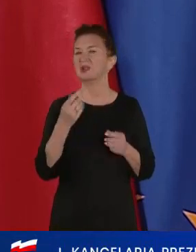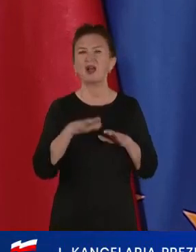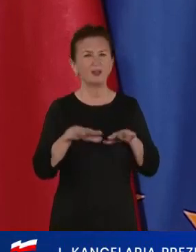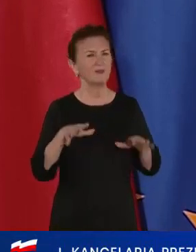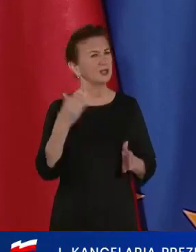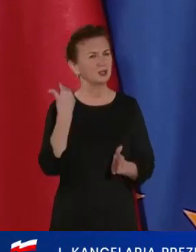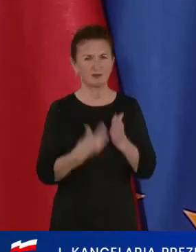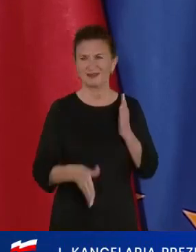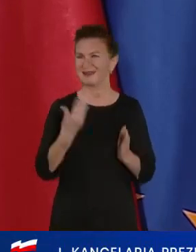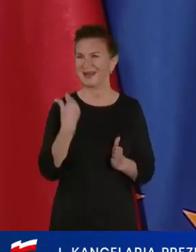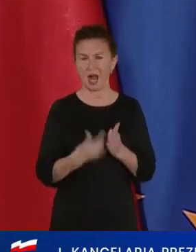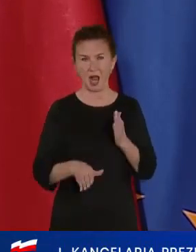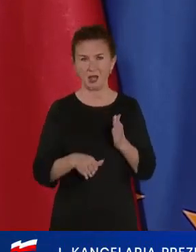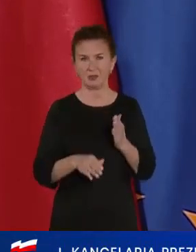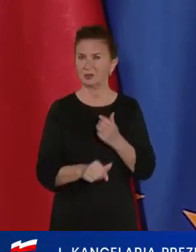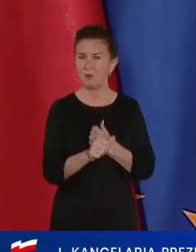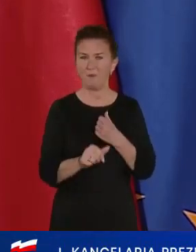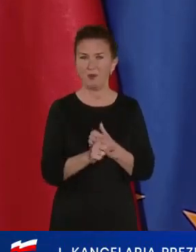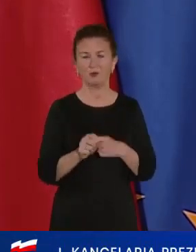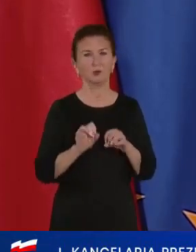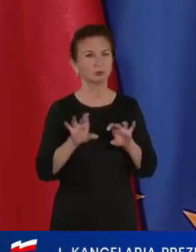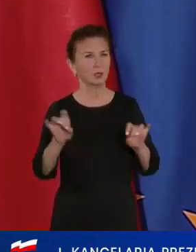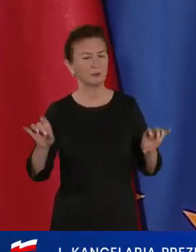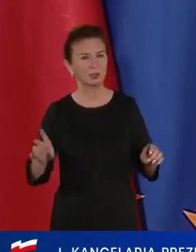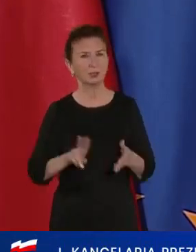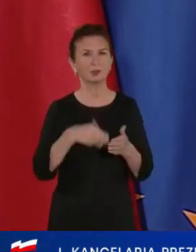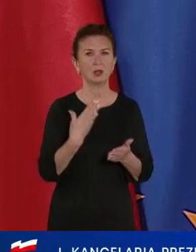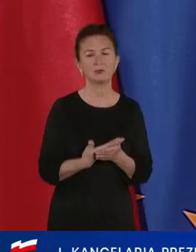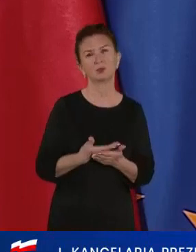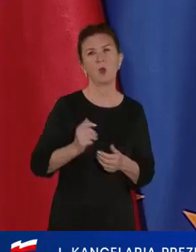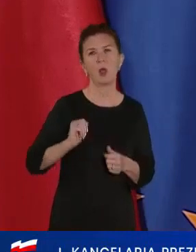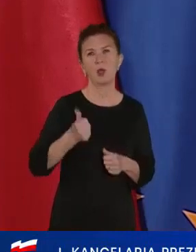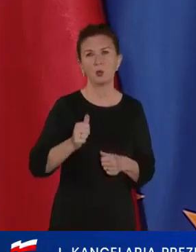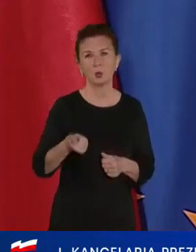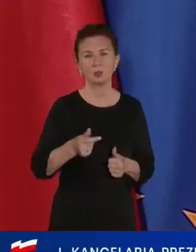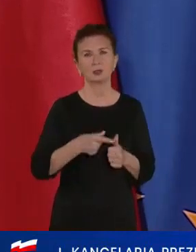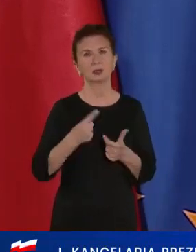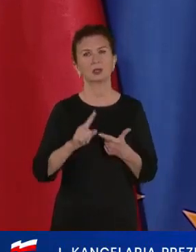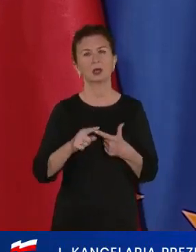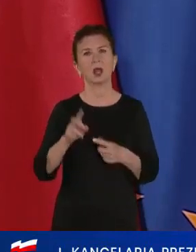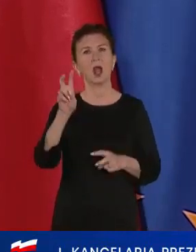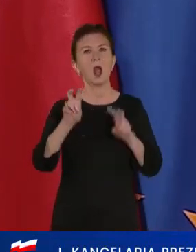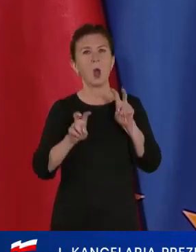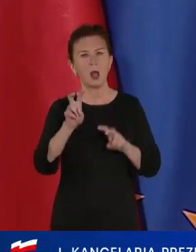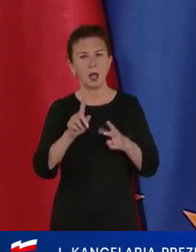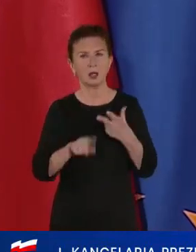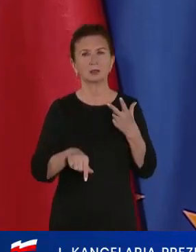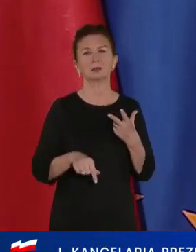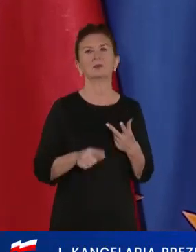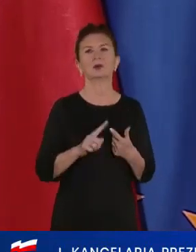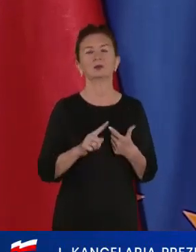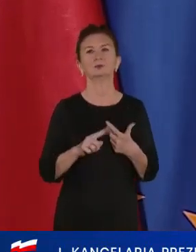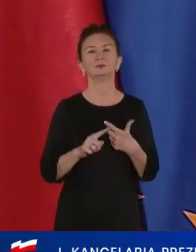dotknięte skutkami epidemii. Mam na myśli takie branże jak turystyka, jak hotelarstwo, jak